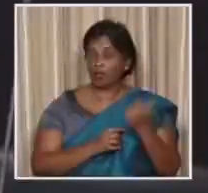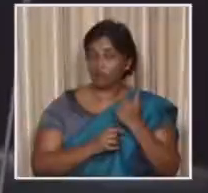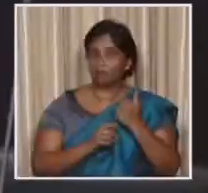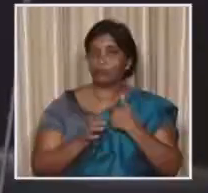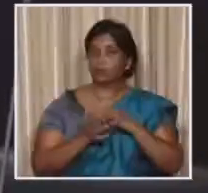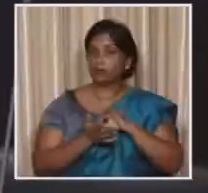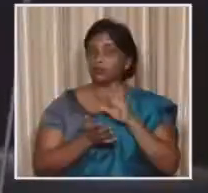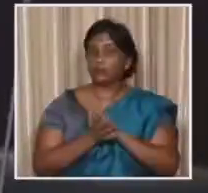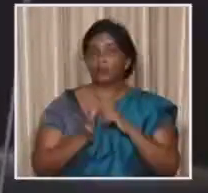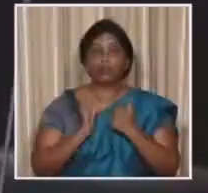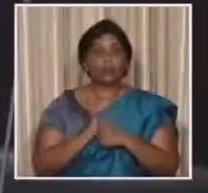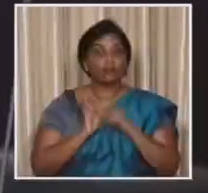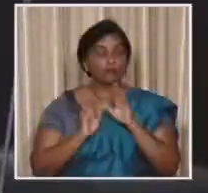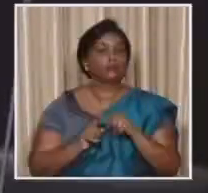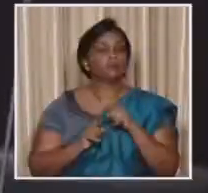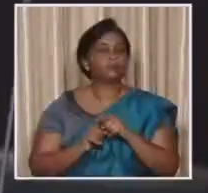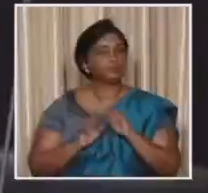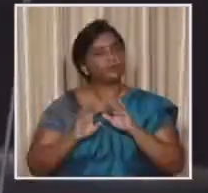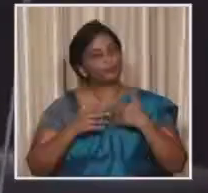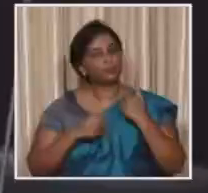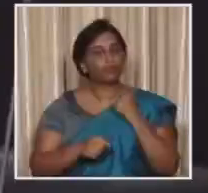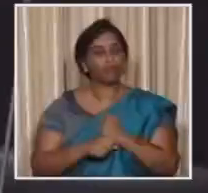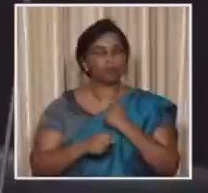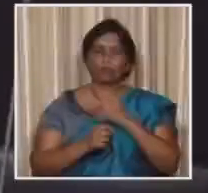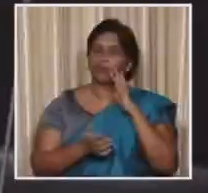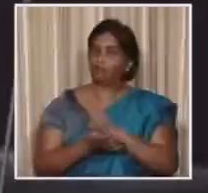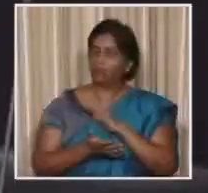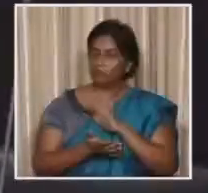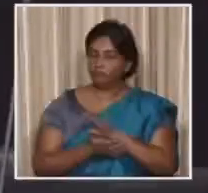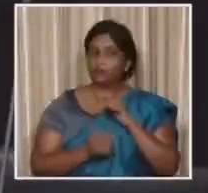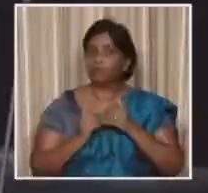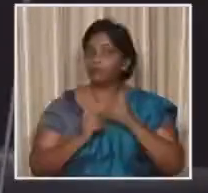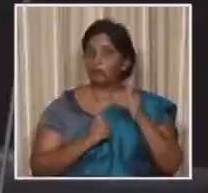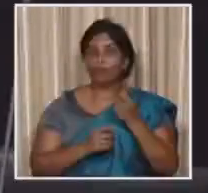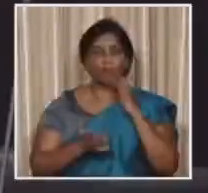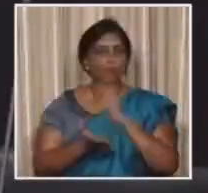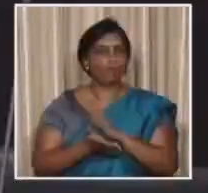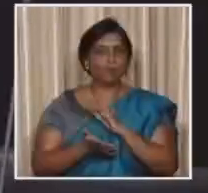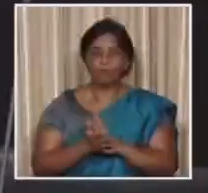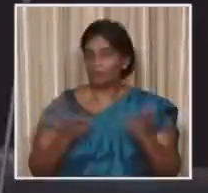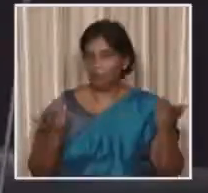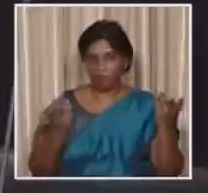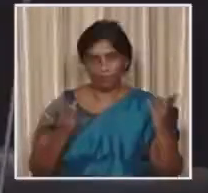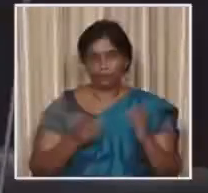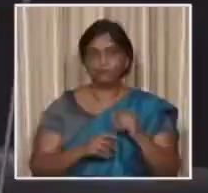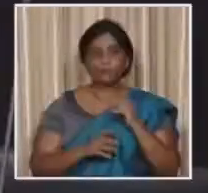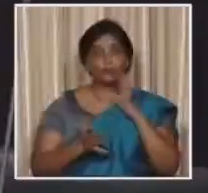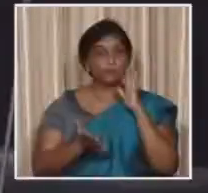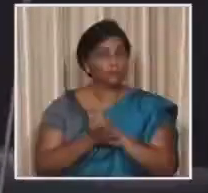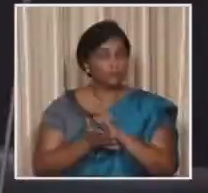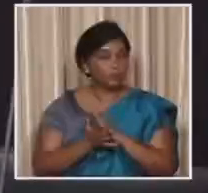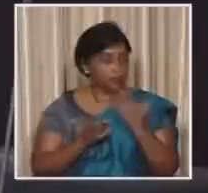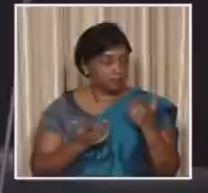සම්මත කරලා තියෙන පනත අනුව වෙන කවර ආණ්ඩුවක් මුදල් අච්චු ගැව්වත් මින් පස්සේ මුදල් අච්චු ගහන්න බෑ. අච්චු ගන්න